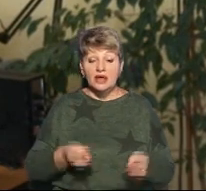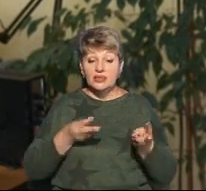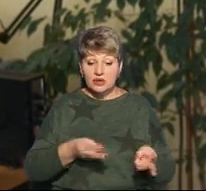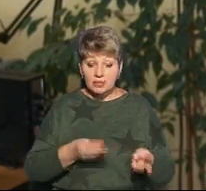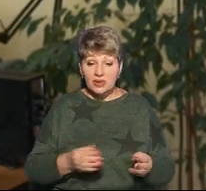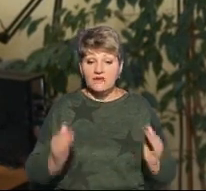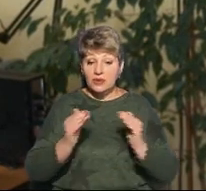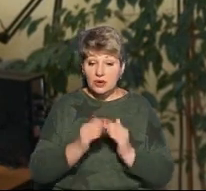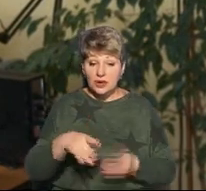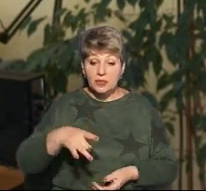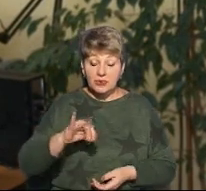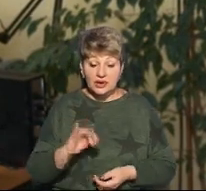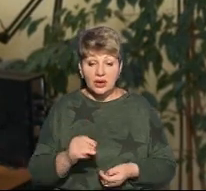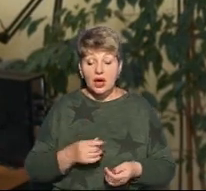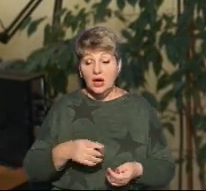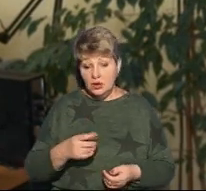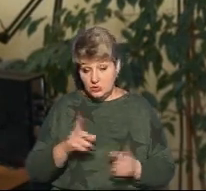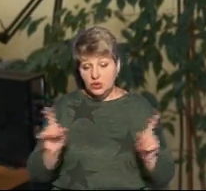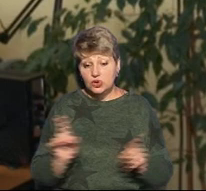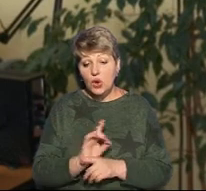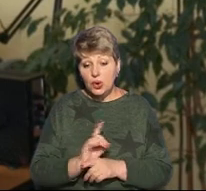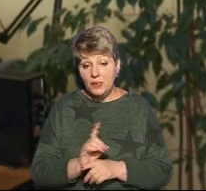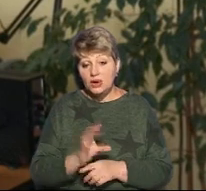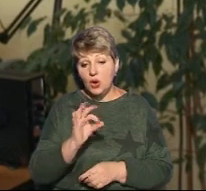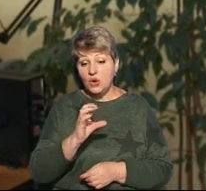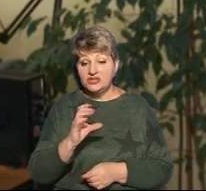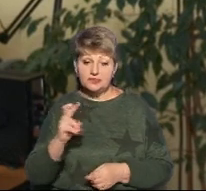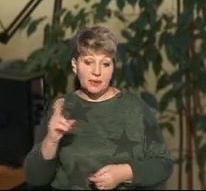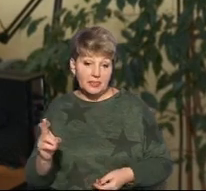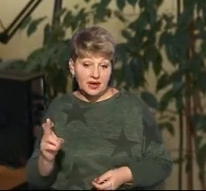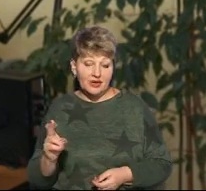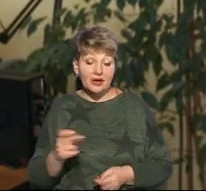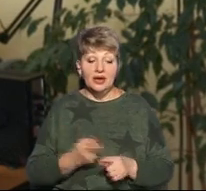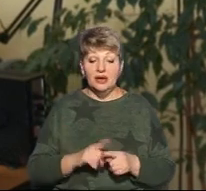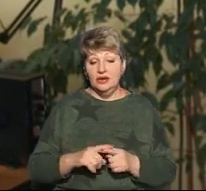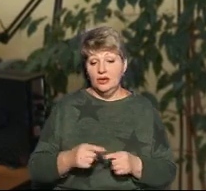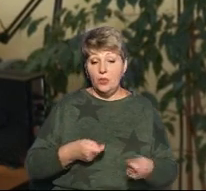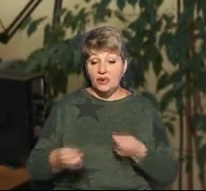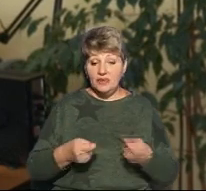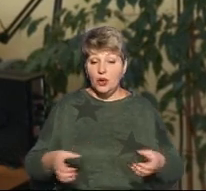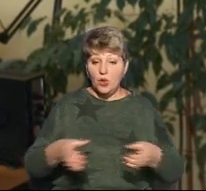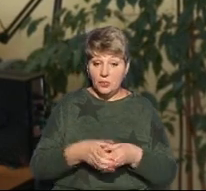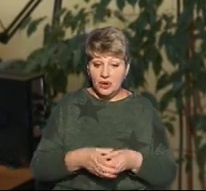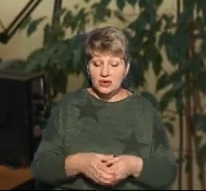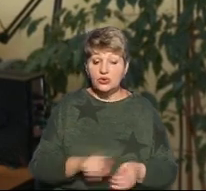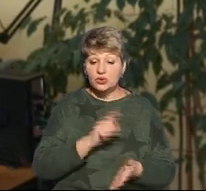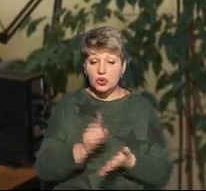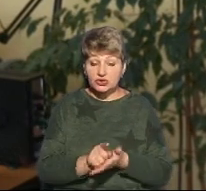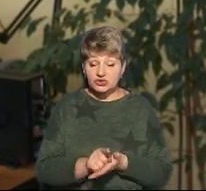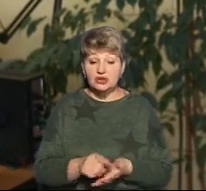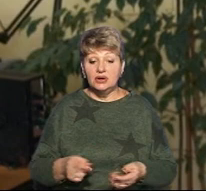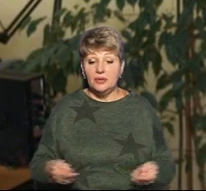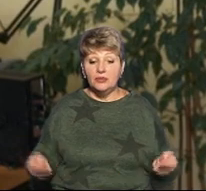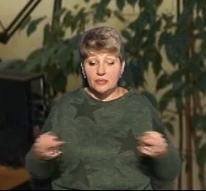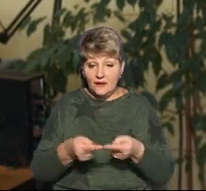адекватній роботі управляючої компанії і ОСББ мають з'явитися в цей же термін, тому що потрібно розповітрити